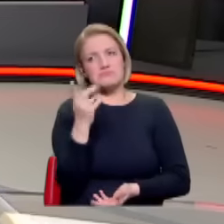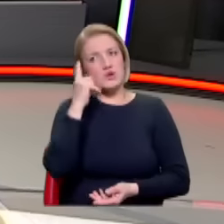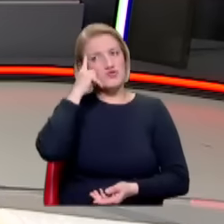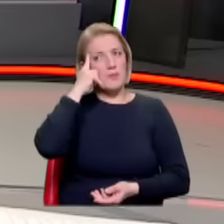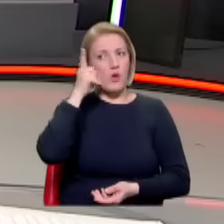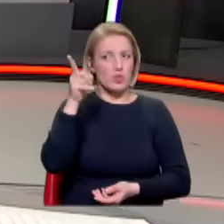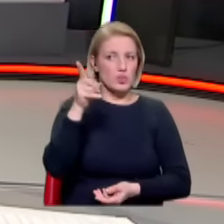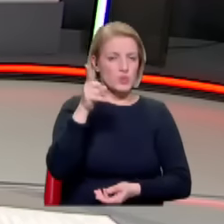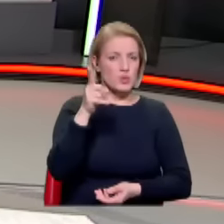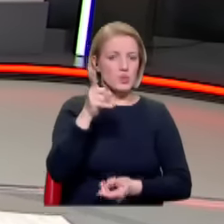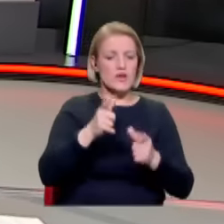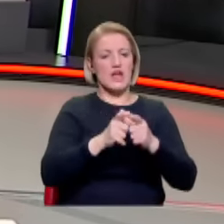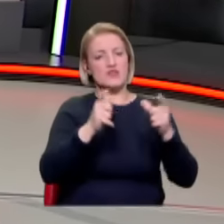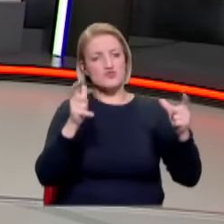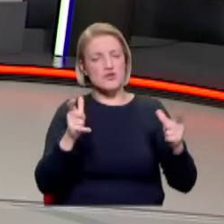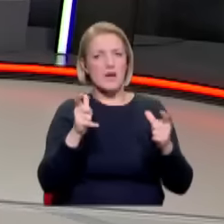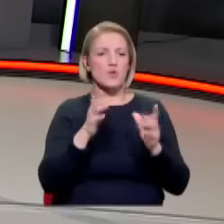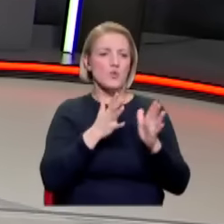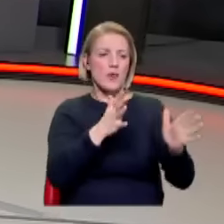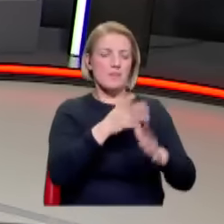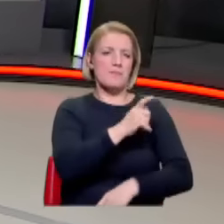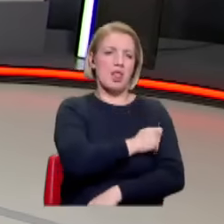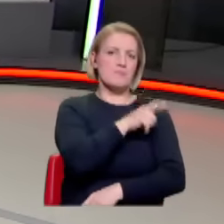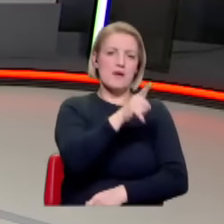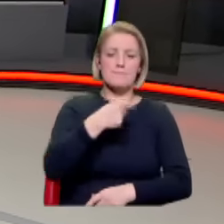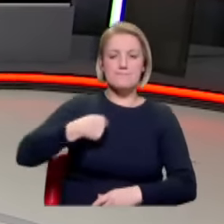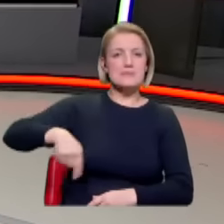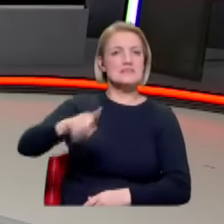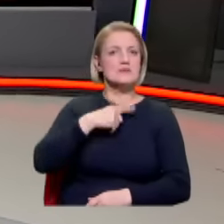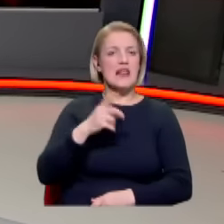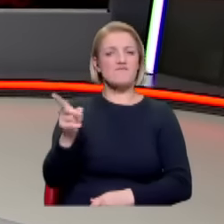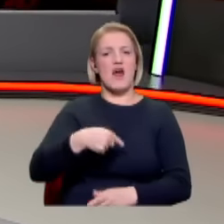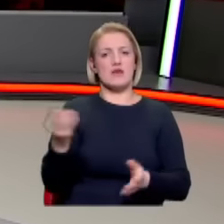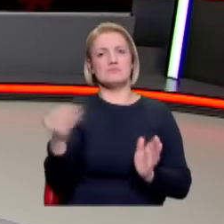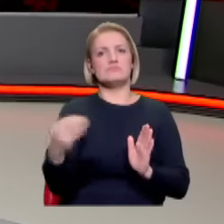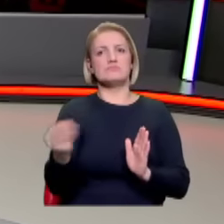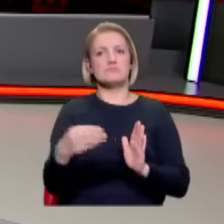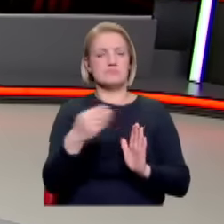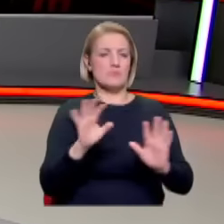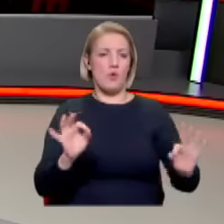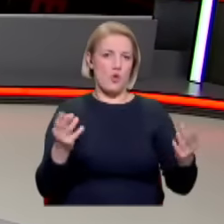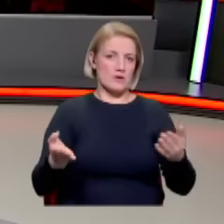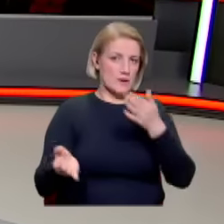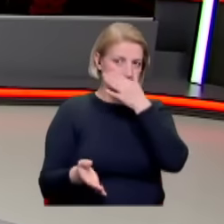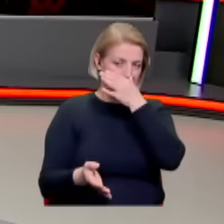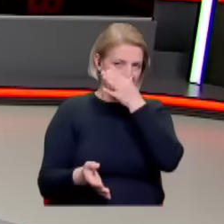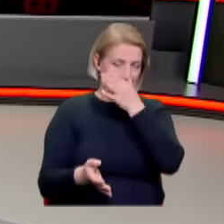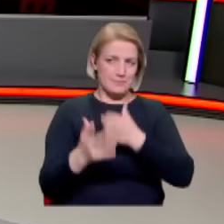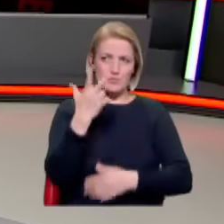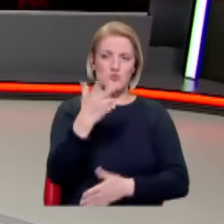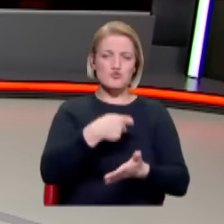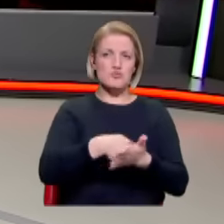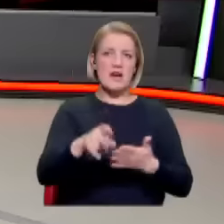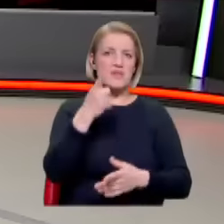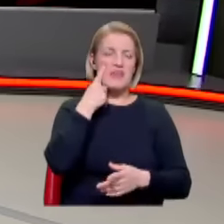Japon geliştirecek, üretecek. Alman bilmem ne. Bizimkiler de vergi koyacak. Öyle olacak yani. 3